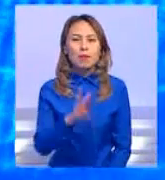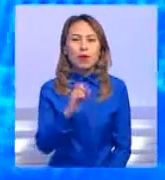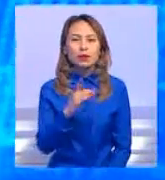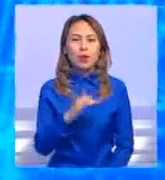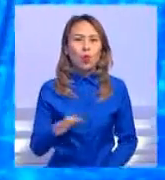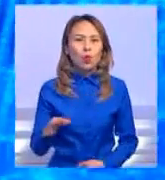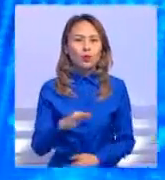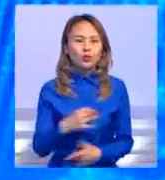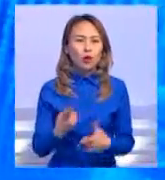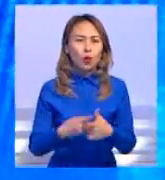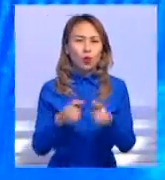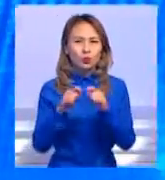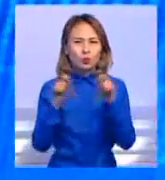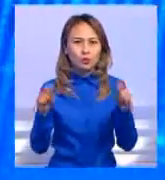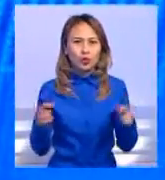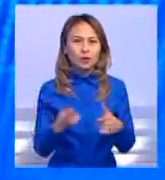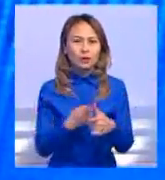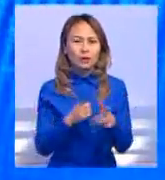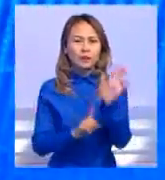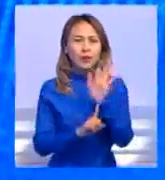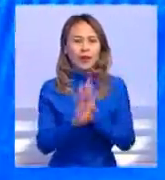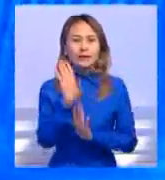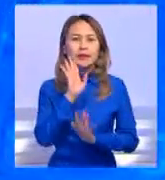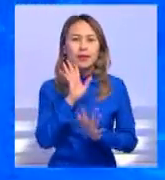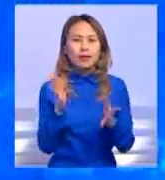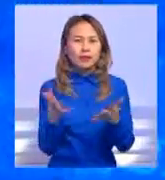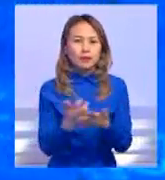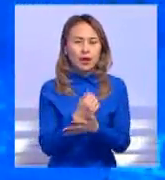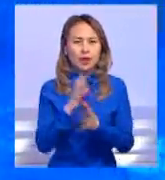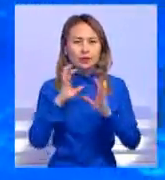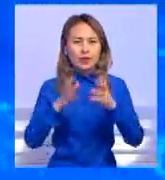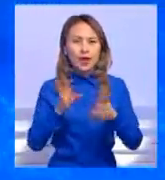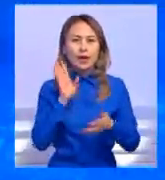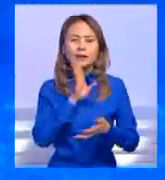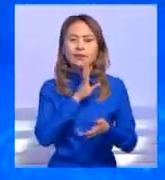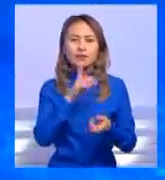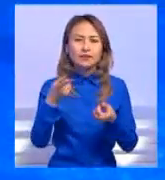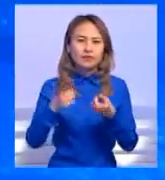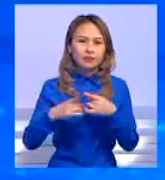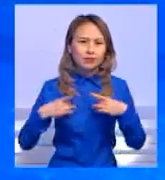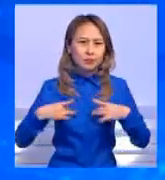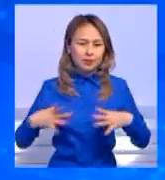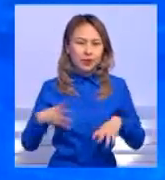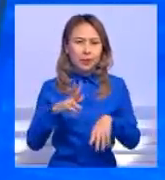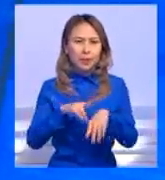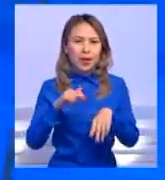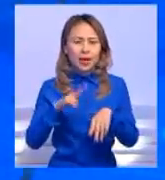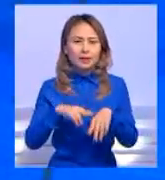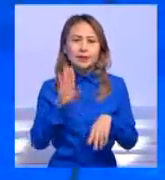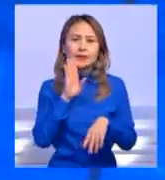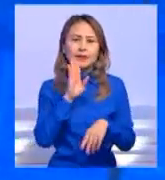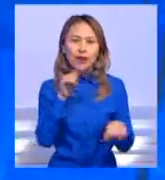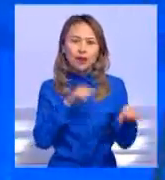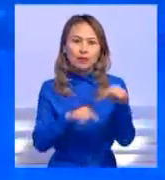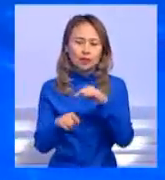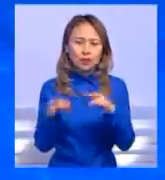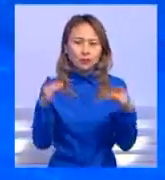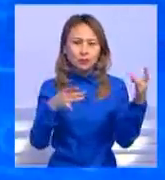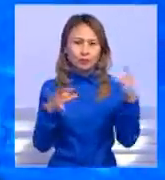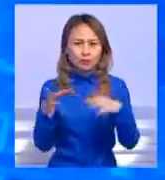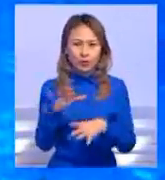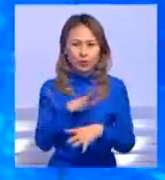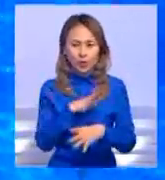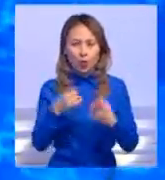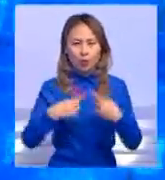Маңғыстау облысында құралайды көзге атқан мерген қыздар анықталды. Халықаралық әйелдер мерекесіне орай полиция қыз-келіншектердің арасында оқ атудан сайыс